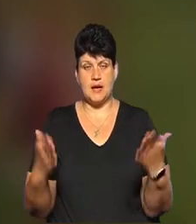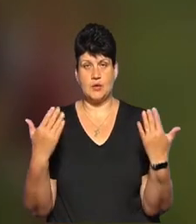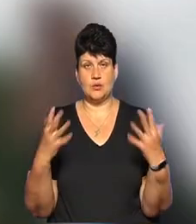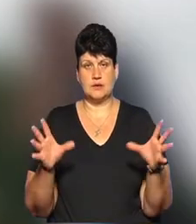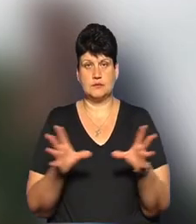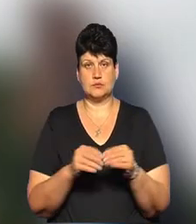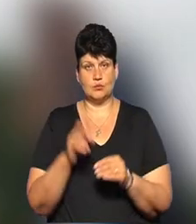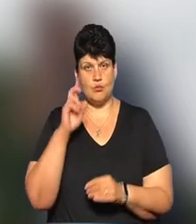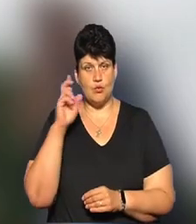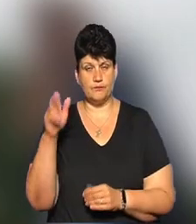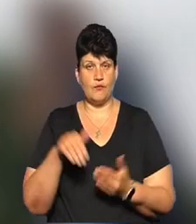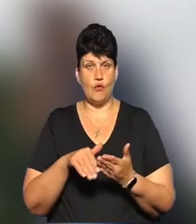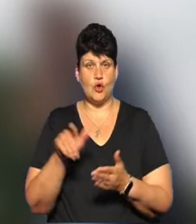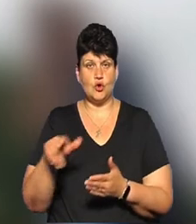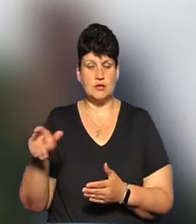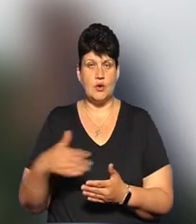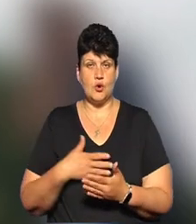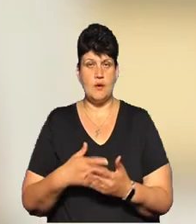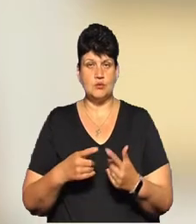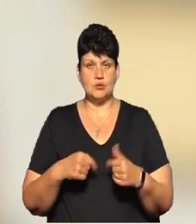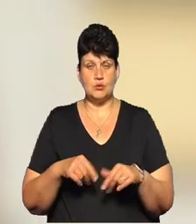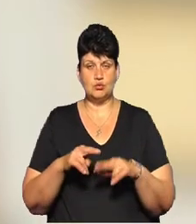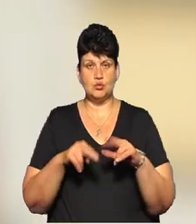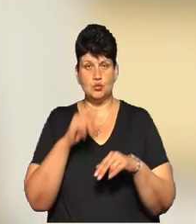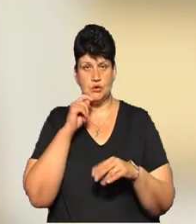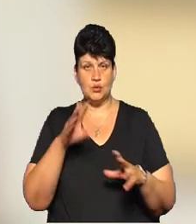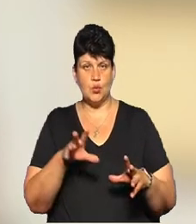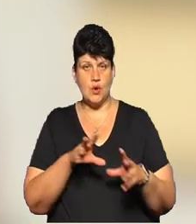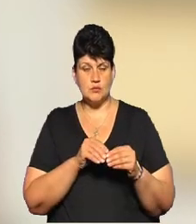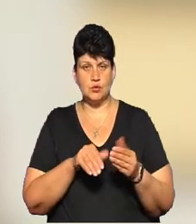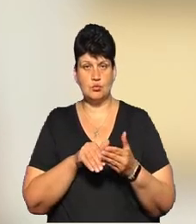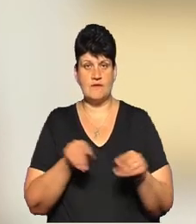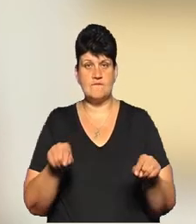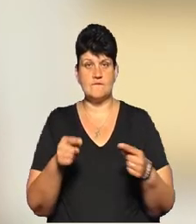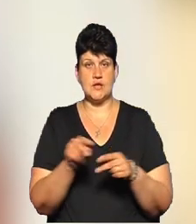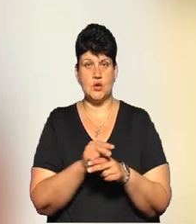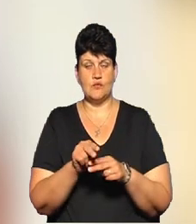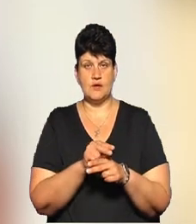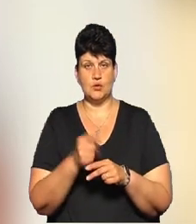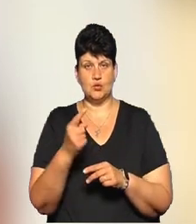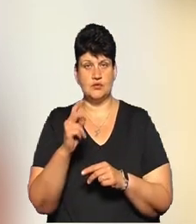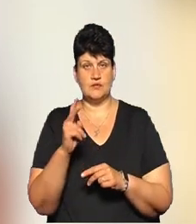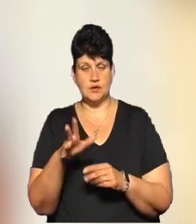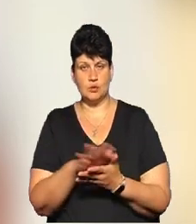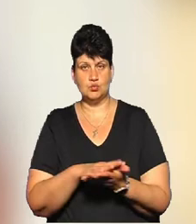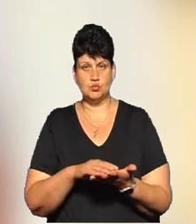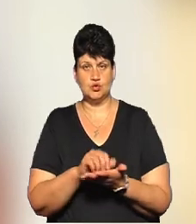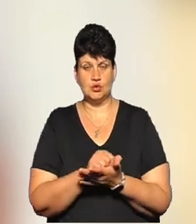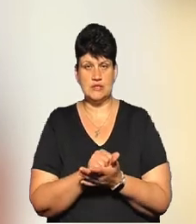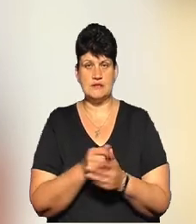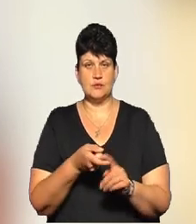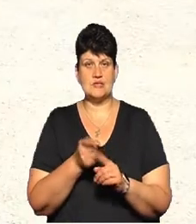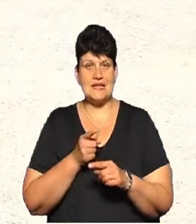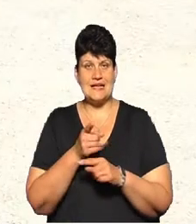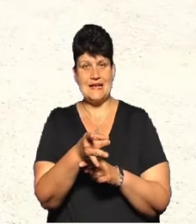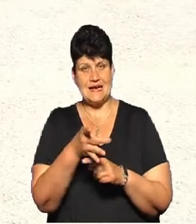Волонтери громадської організації «Будуємо Україну» разом допомогли відновити одну з квартир, яку пошкодило через ракетний удар в Чорткові.